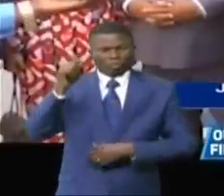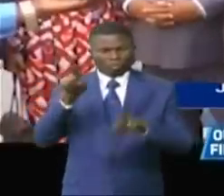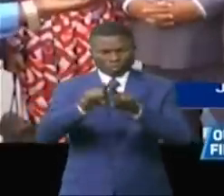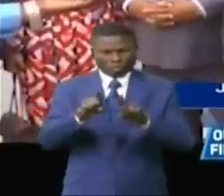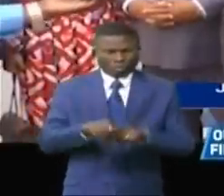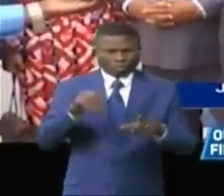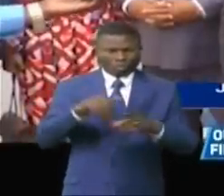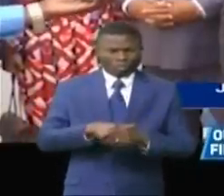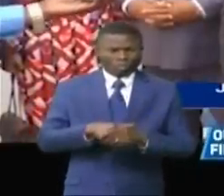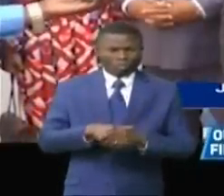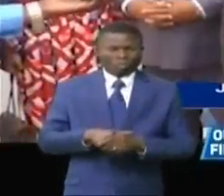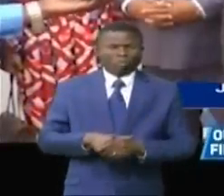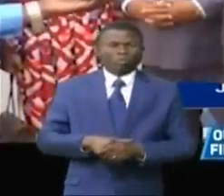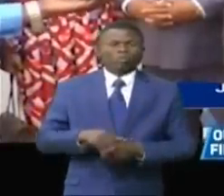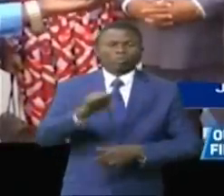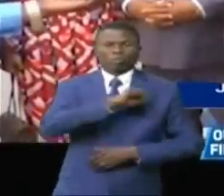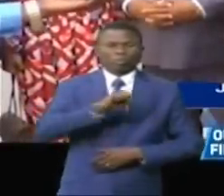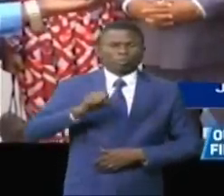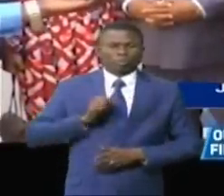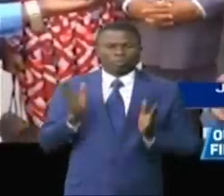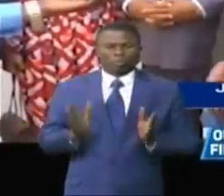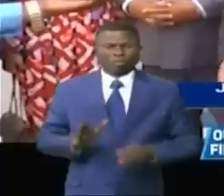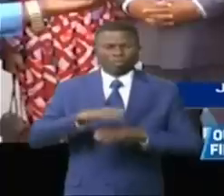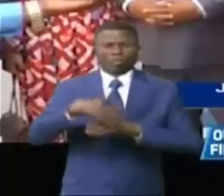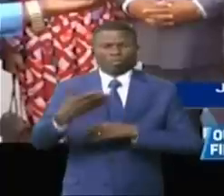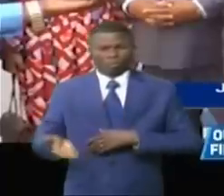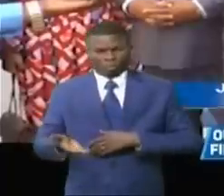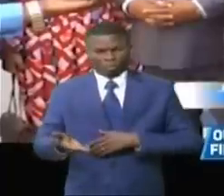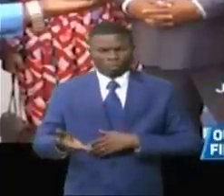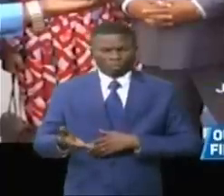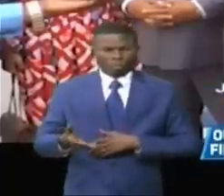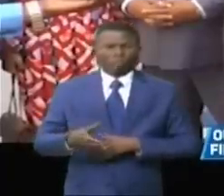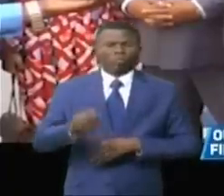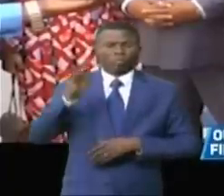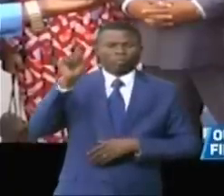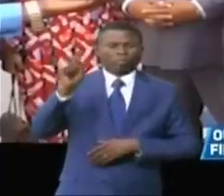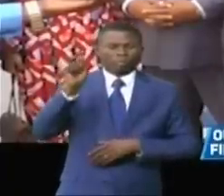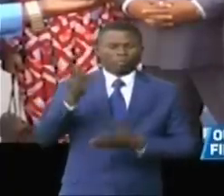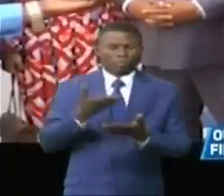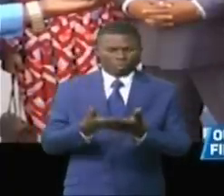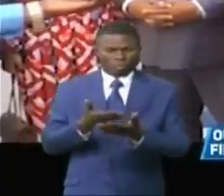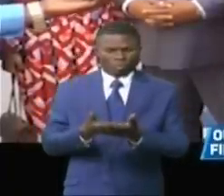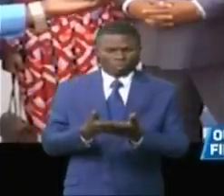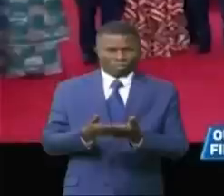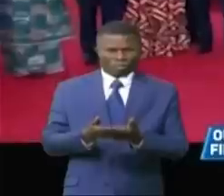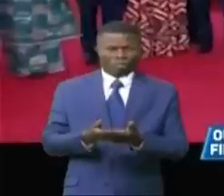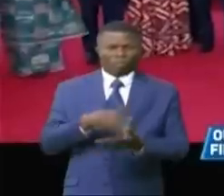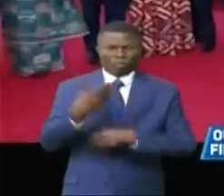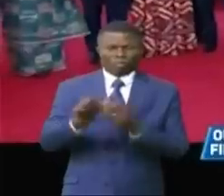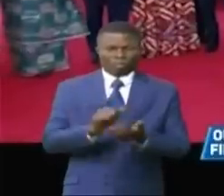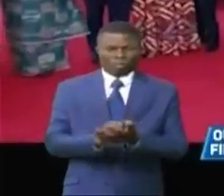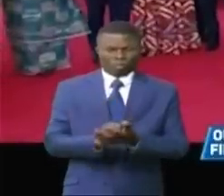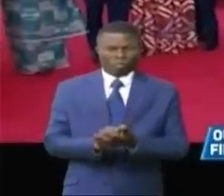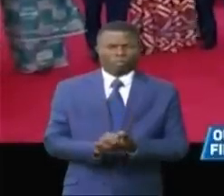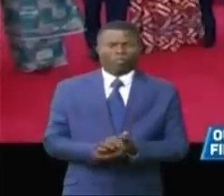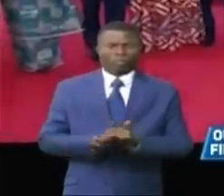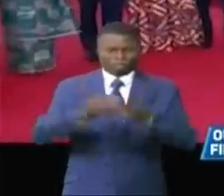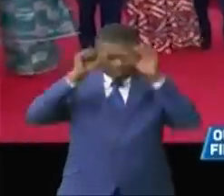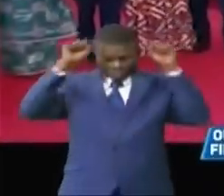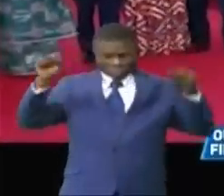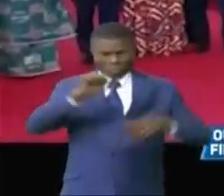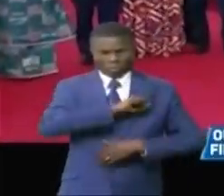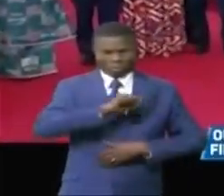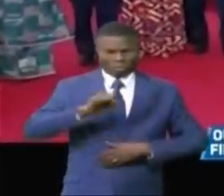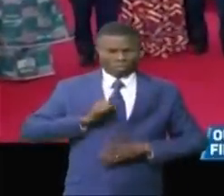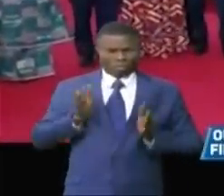au niveau sénatorial qui viendra par la suite, et donc des moyens aussi à allouer à ce secteur-là. Le speaker de la Chambre basse